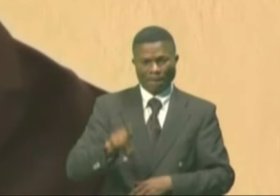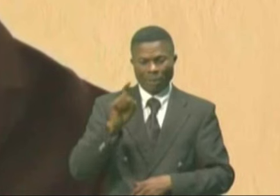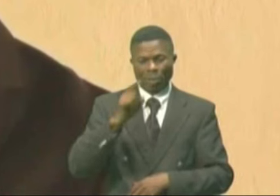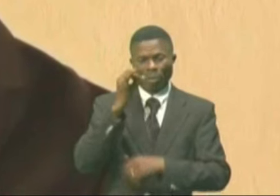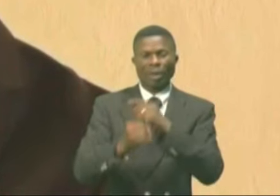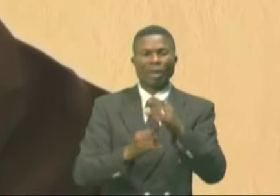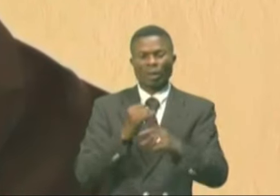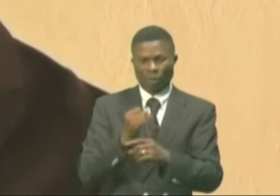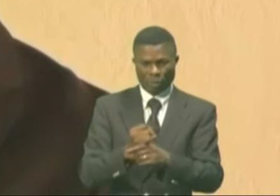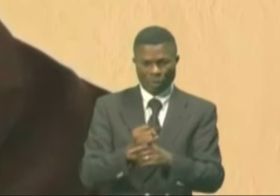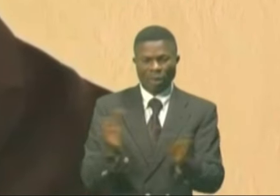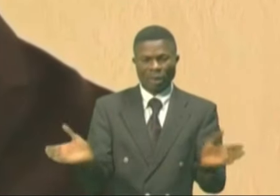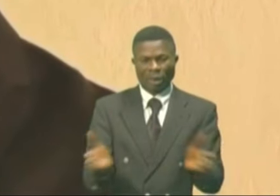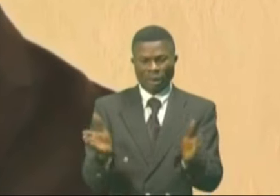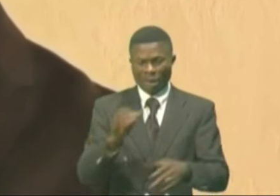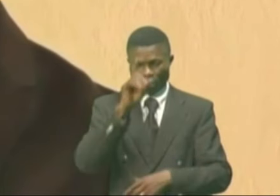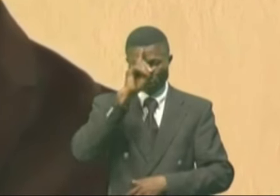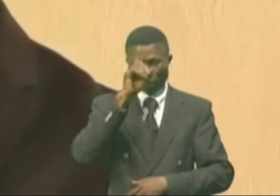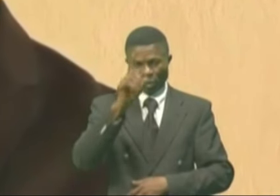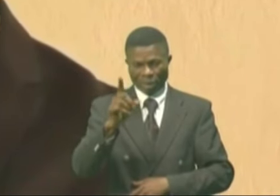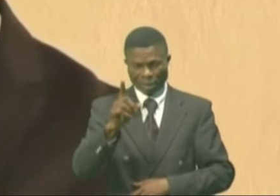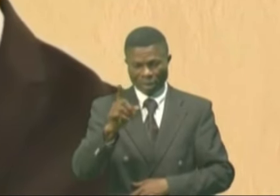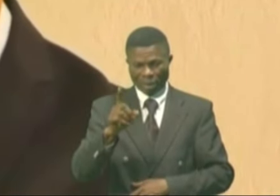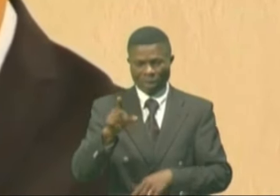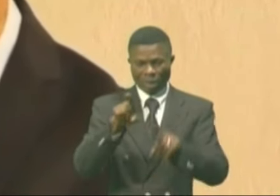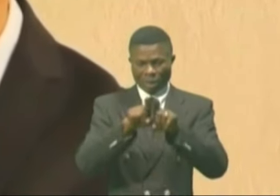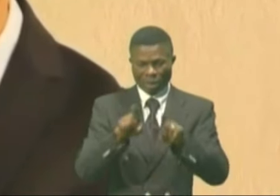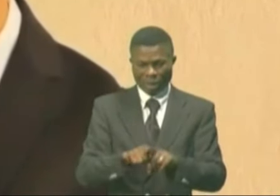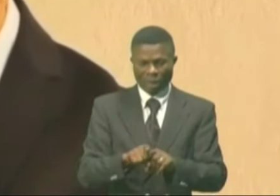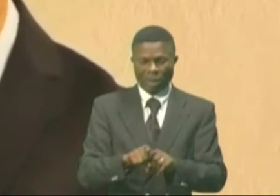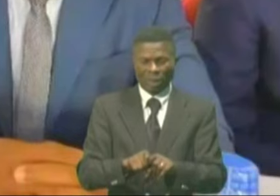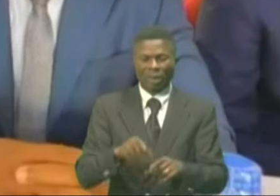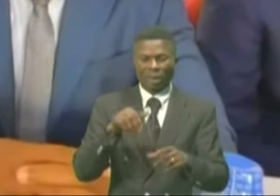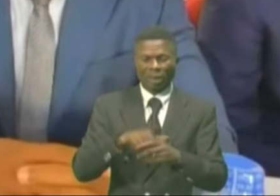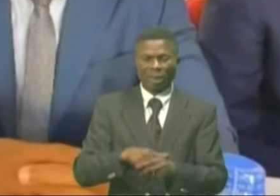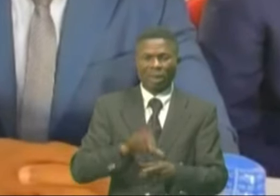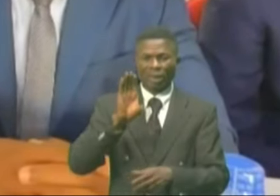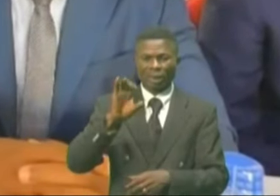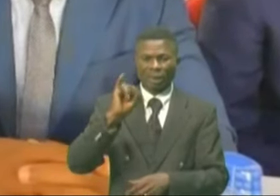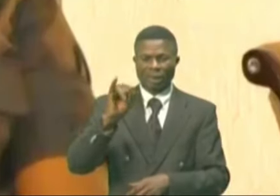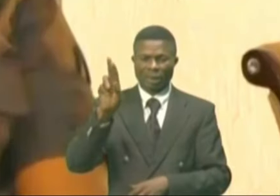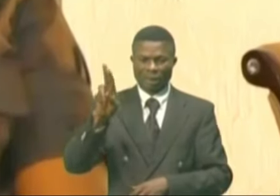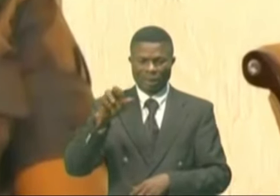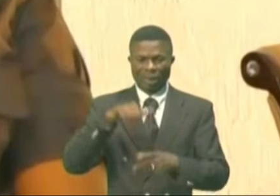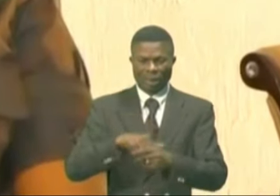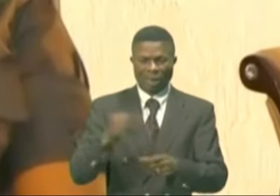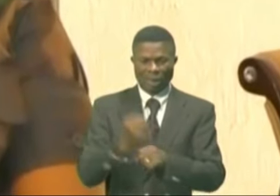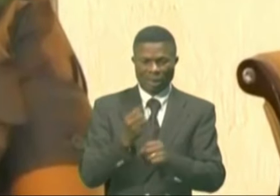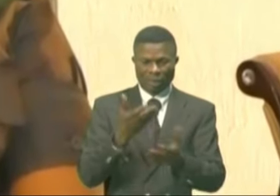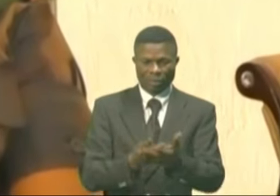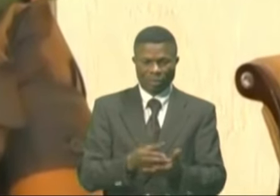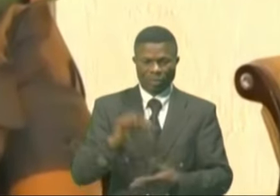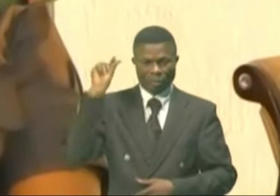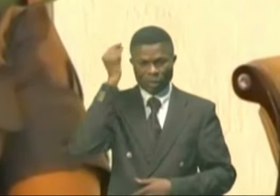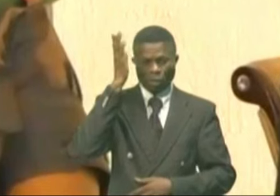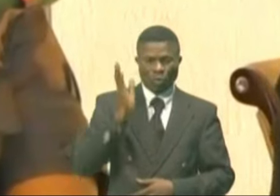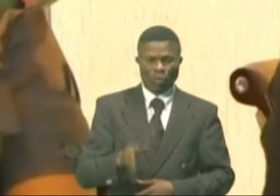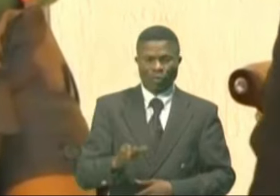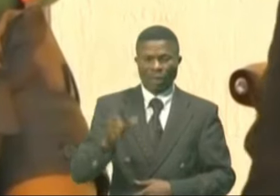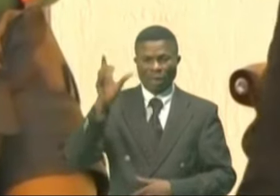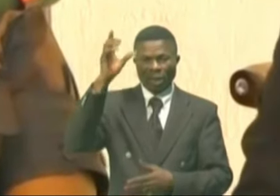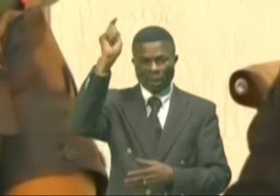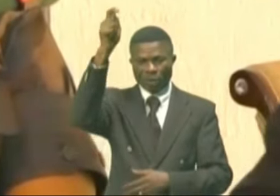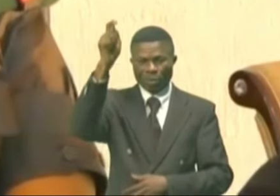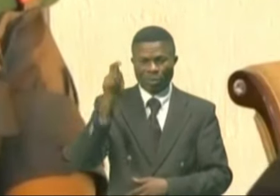formation, renforcement des capacités et du rôle CICR dans ce domaine. Pour sa part, le gouverneur militaire de l'Ituri, le